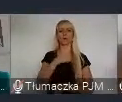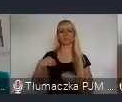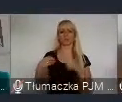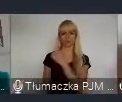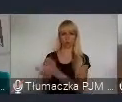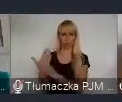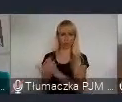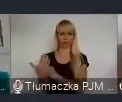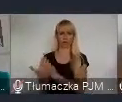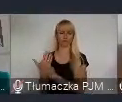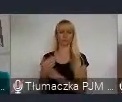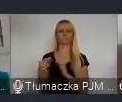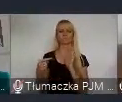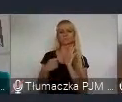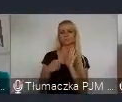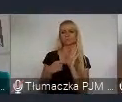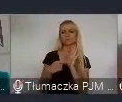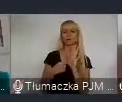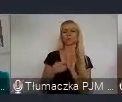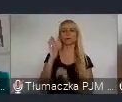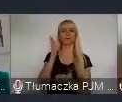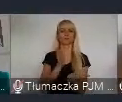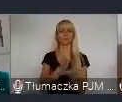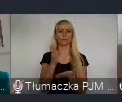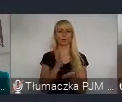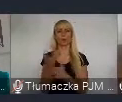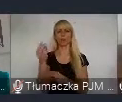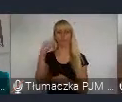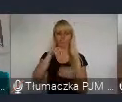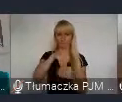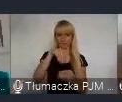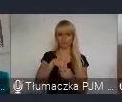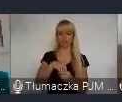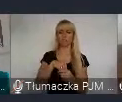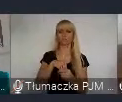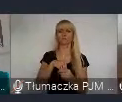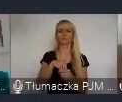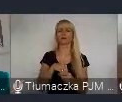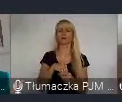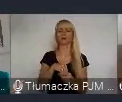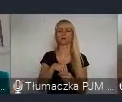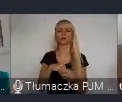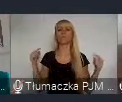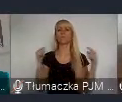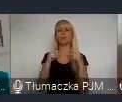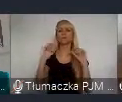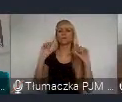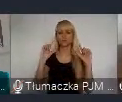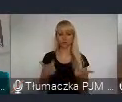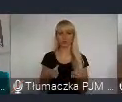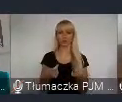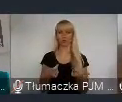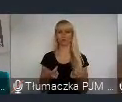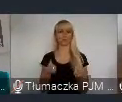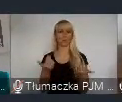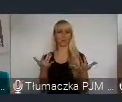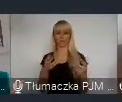ma wspomagać inwestycje dotyczące również ułatwieniu dostępu do sieci